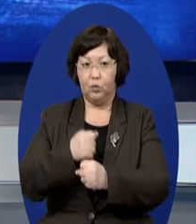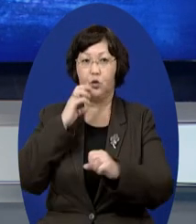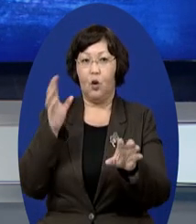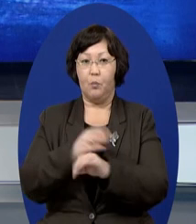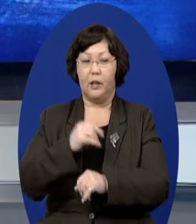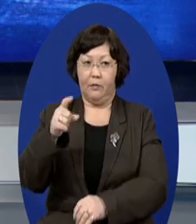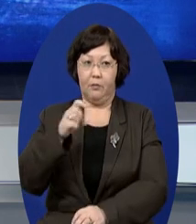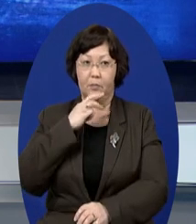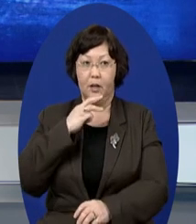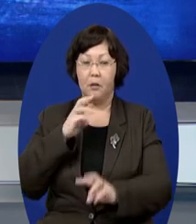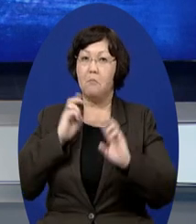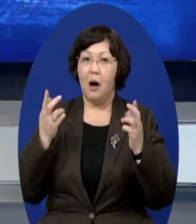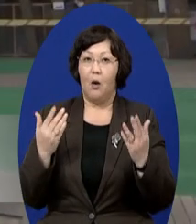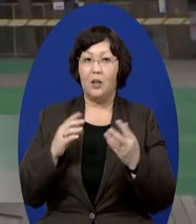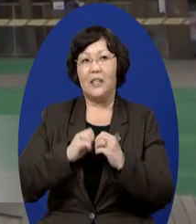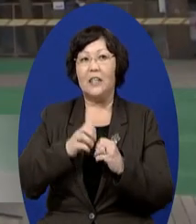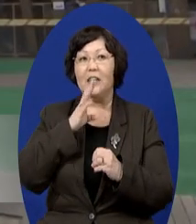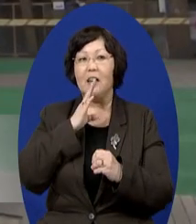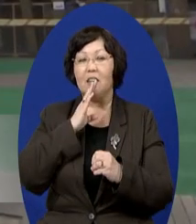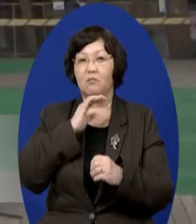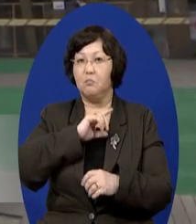хийхээс татгалцлаа.